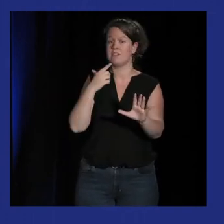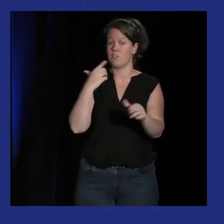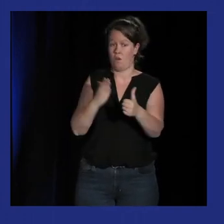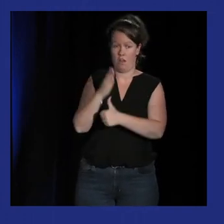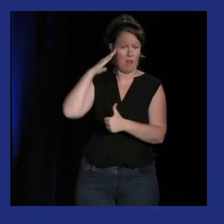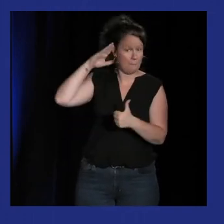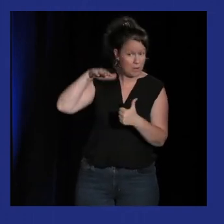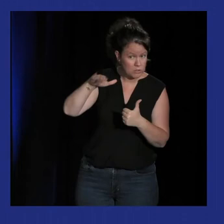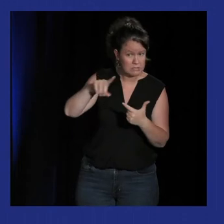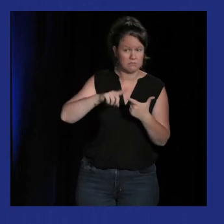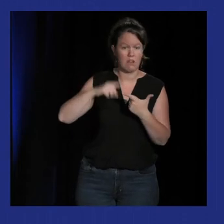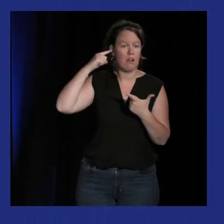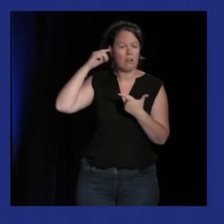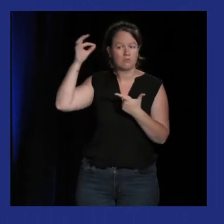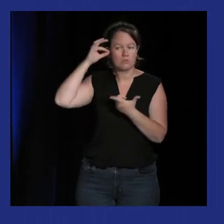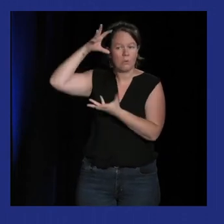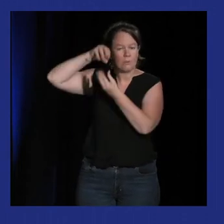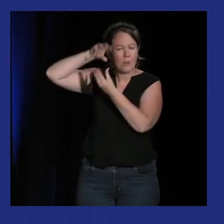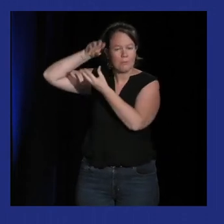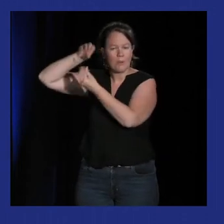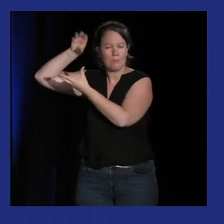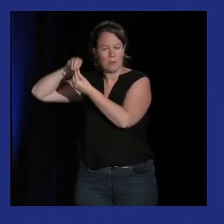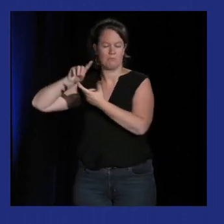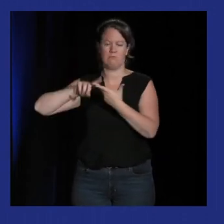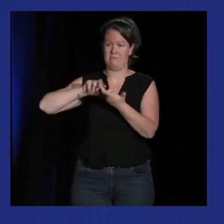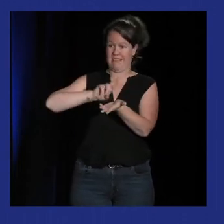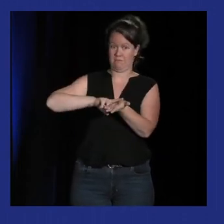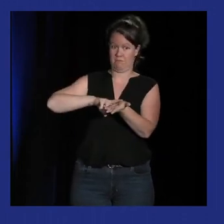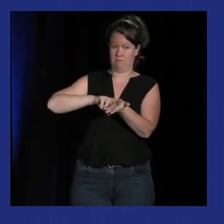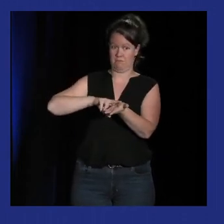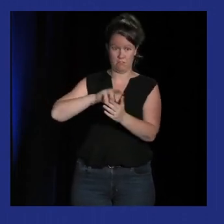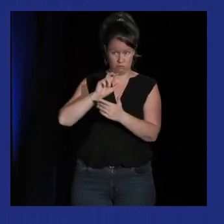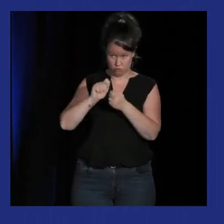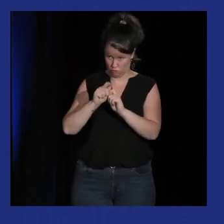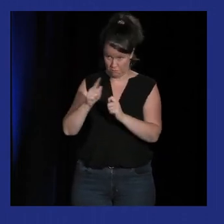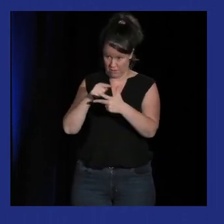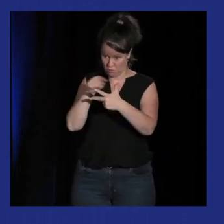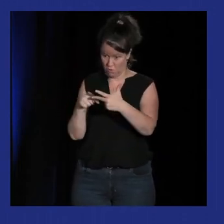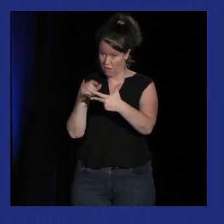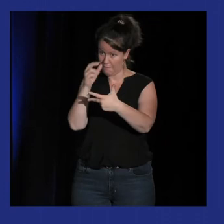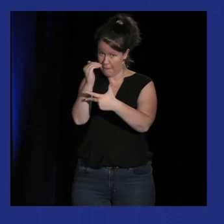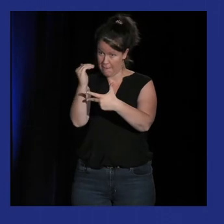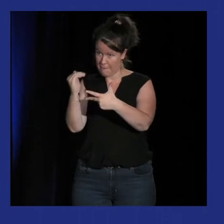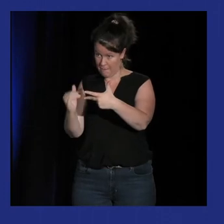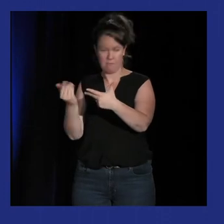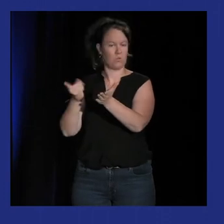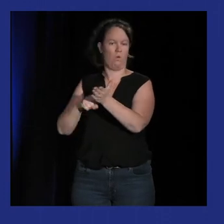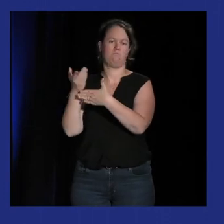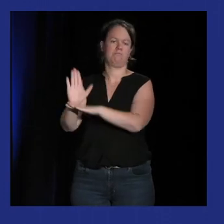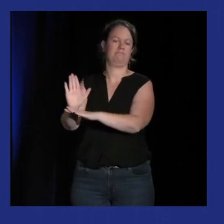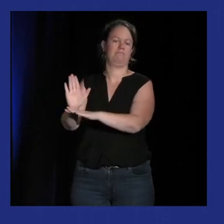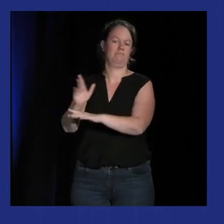mélodie les harmonies et le rythme donc s'il est en droit nous en donne l'autorisation évidemment on est amené à le faire c'est ce qu'a fait